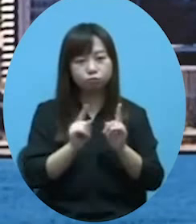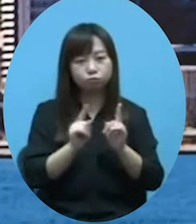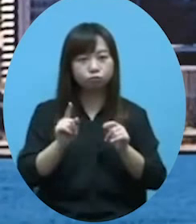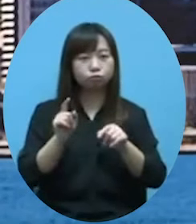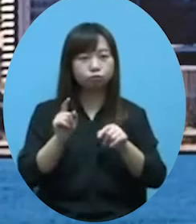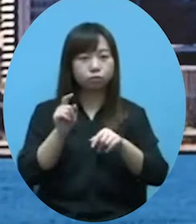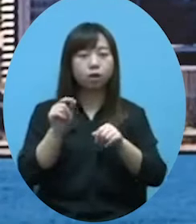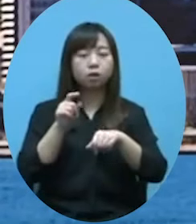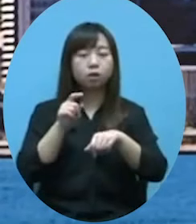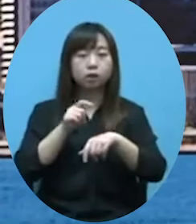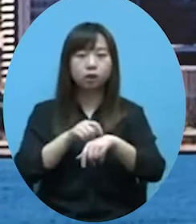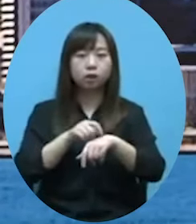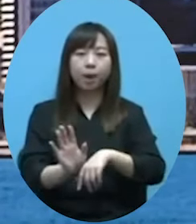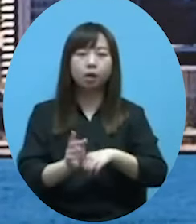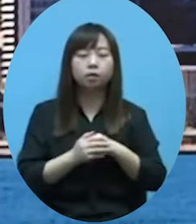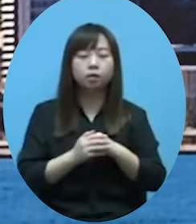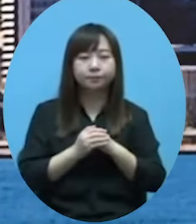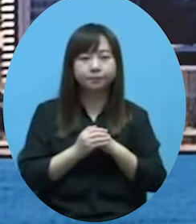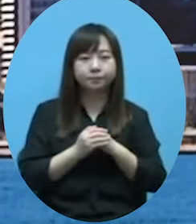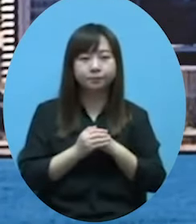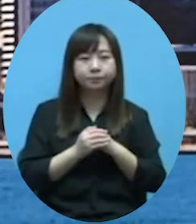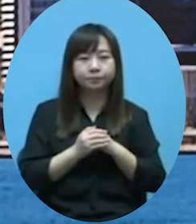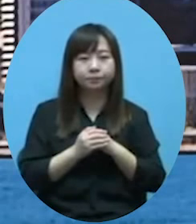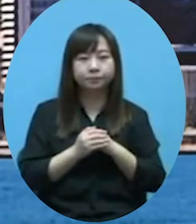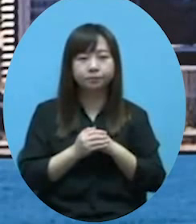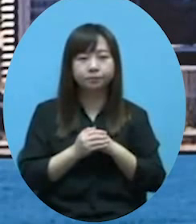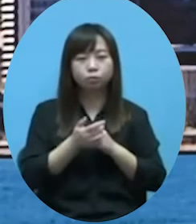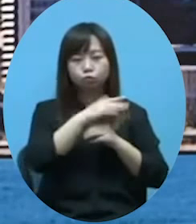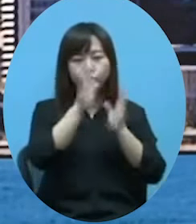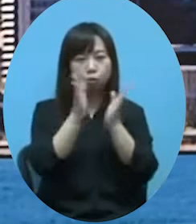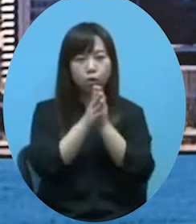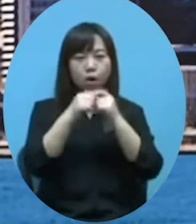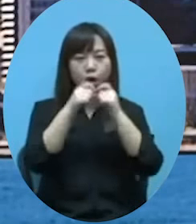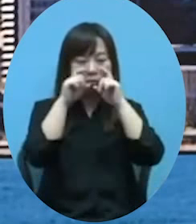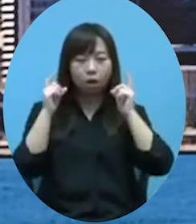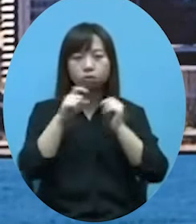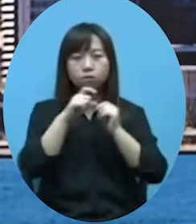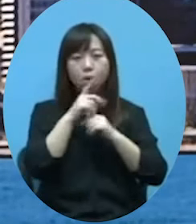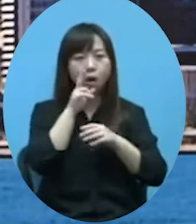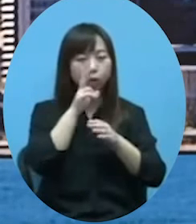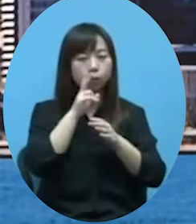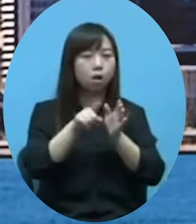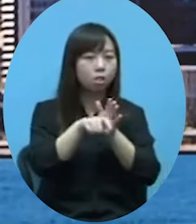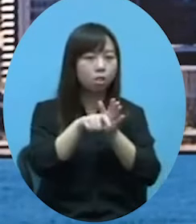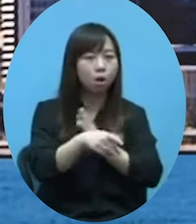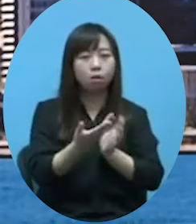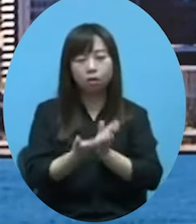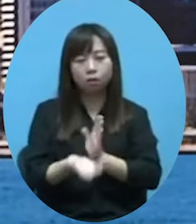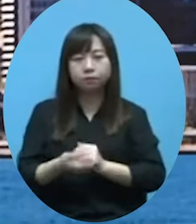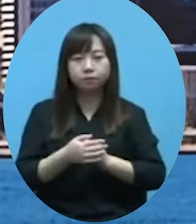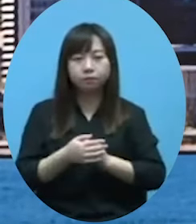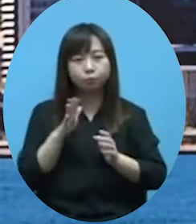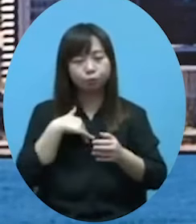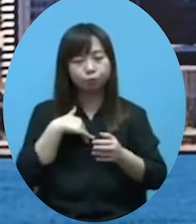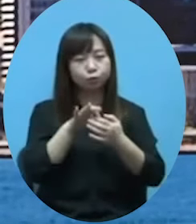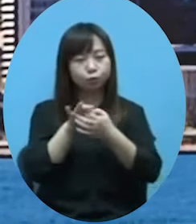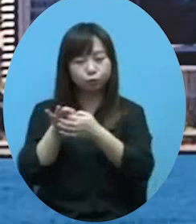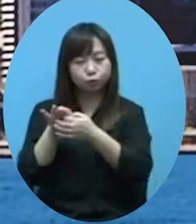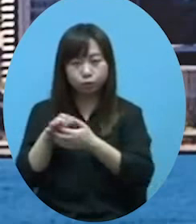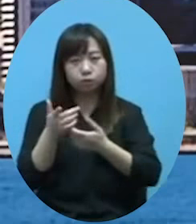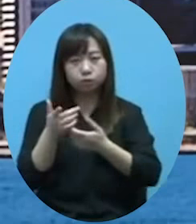短還有大家都戴上口罩例如銀行那些那我們可能都會聯絡一下